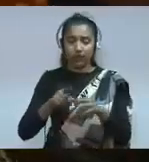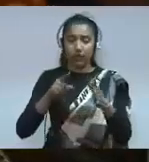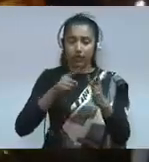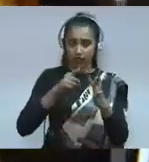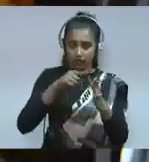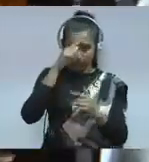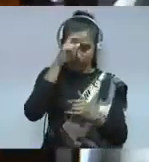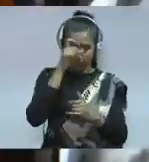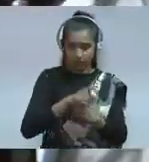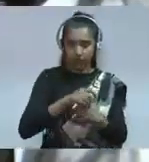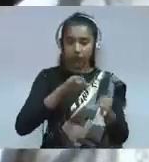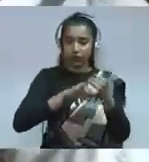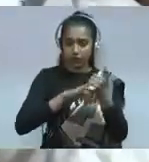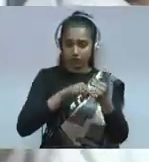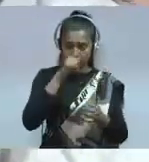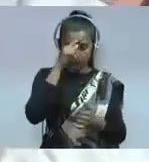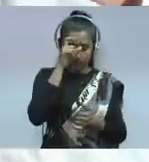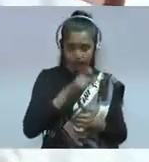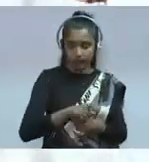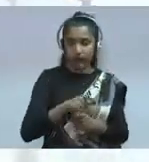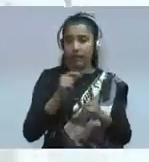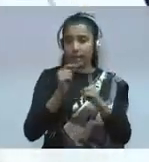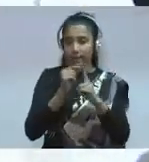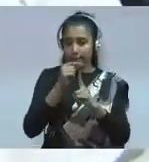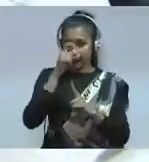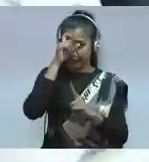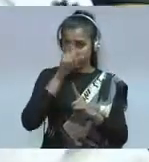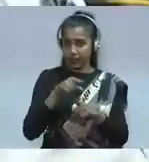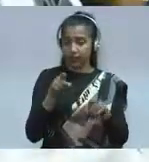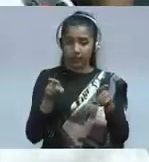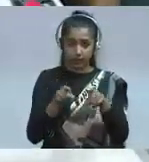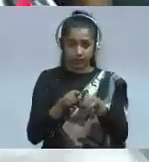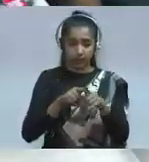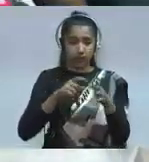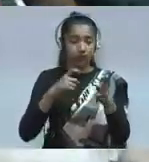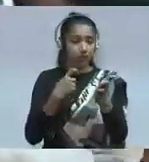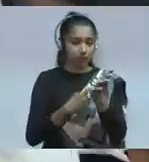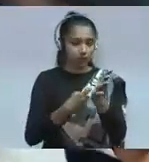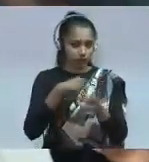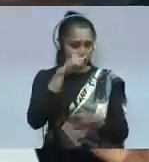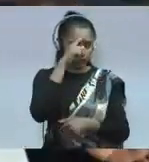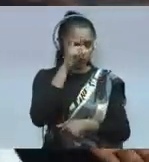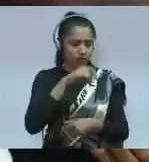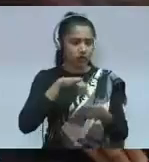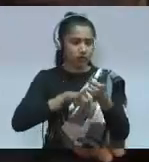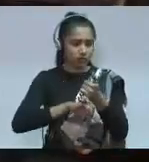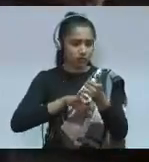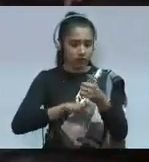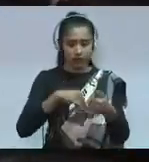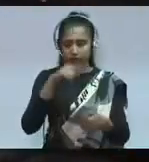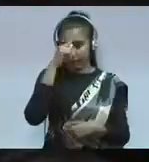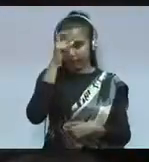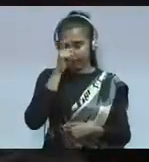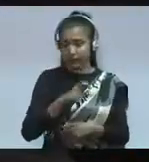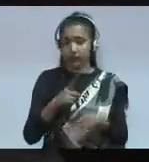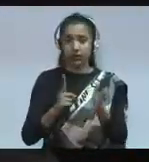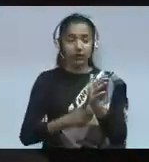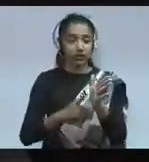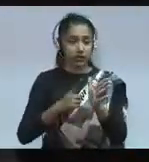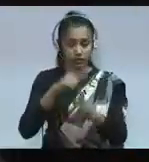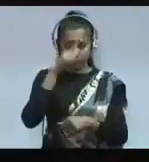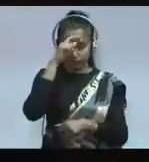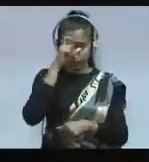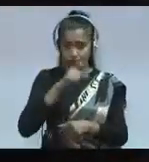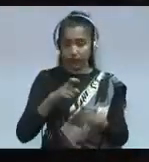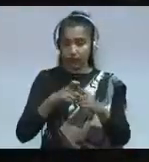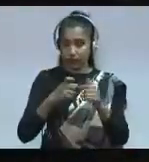රත්නවීර, සුරංජිත් අරවින්ද, පත්මසිරි ඕපනායක, රුමේෂ් ගණේගොඩ, සුසිලා අල්විස්, ලක්ෂිත බඹරන්ද,